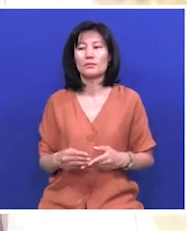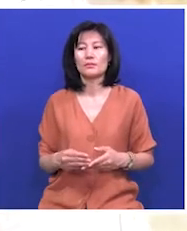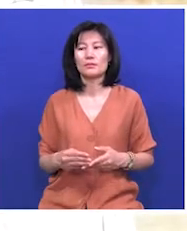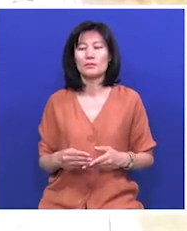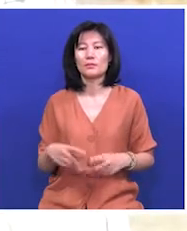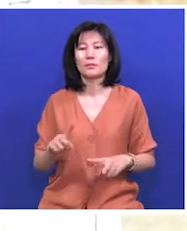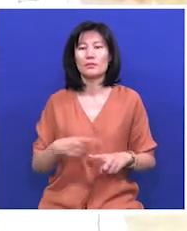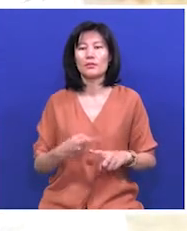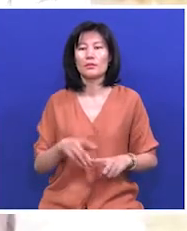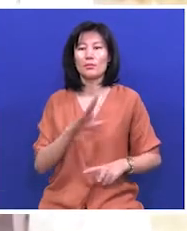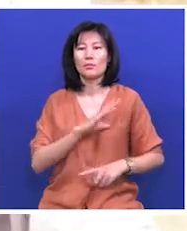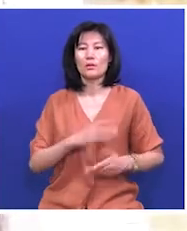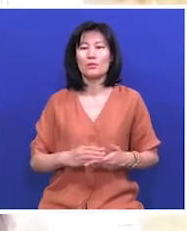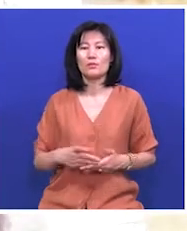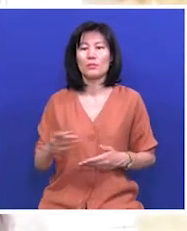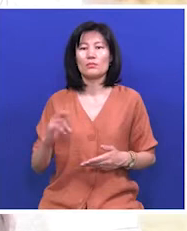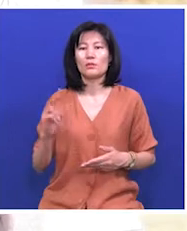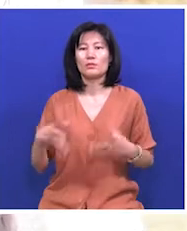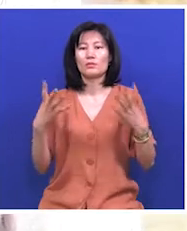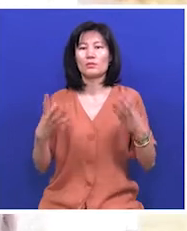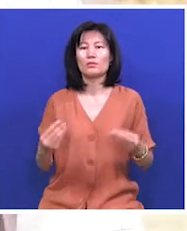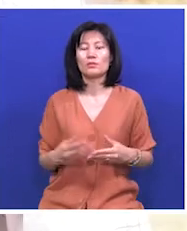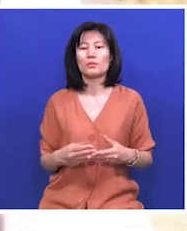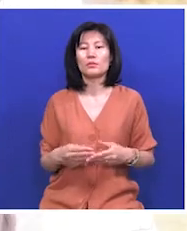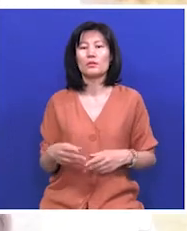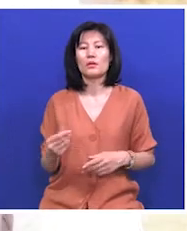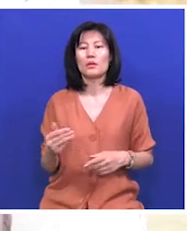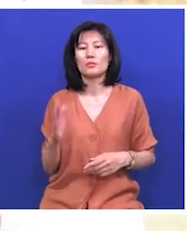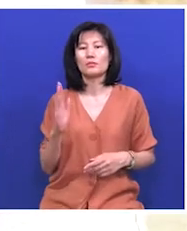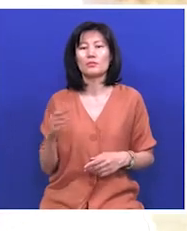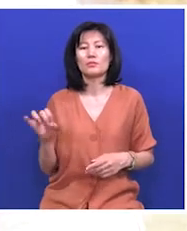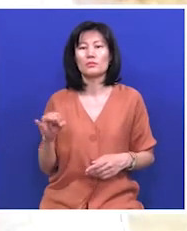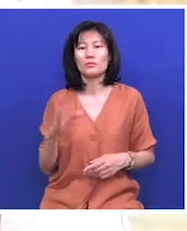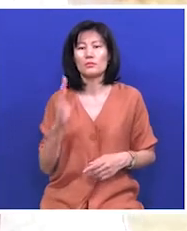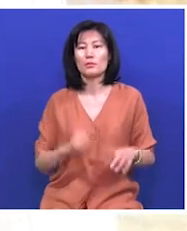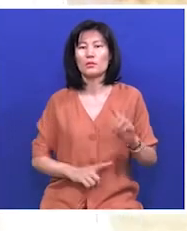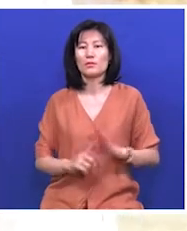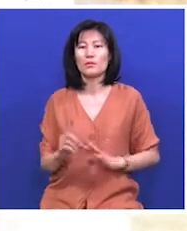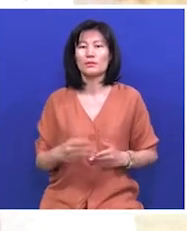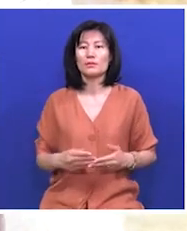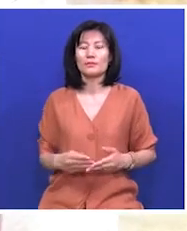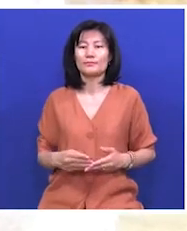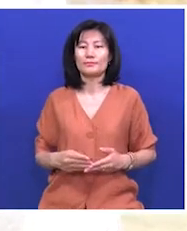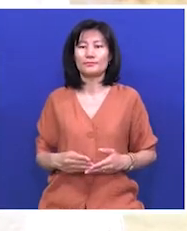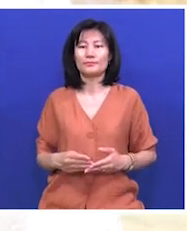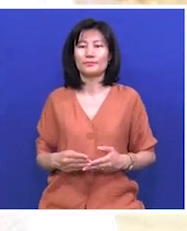енді тек стап болдық тек понедельник күні ақша түсса уже фундамент құюын